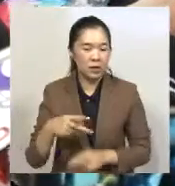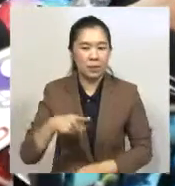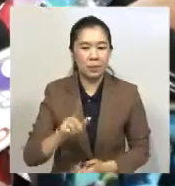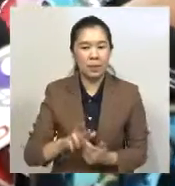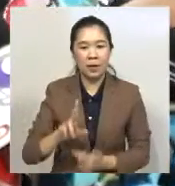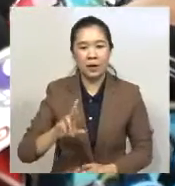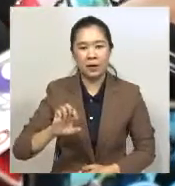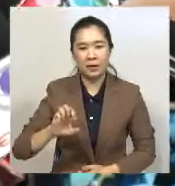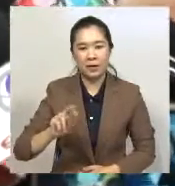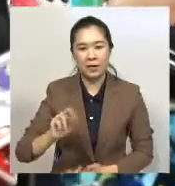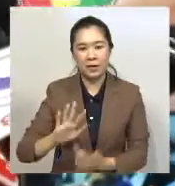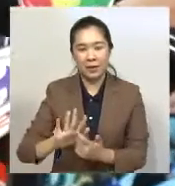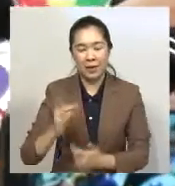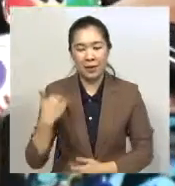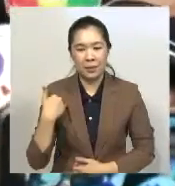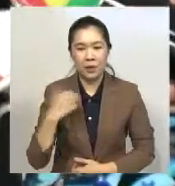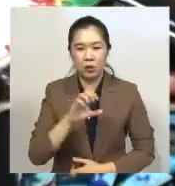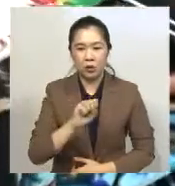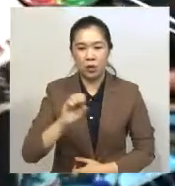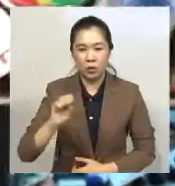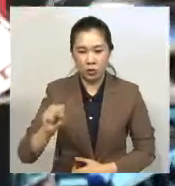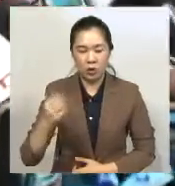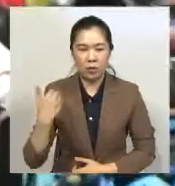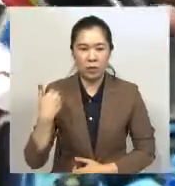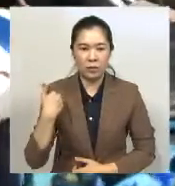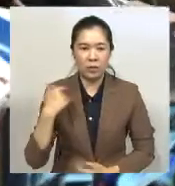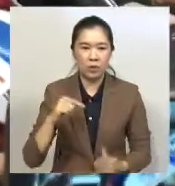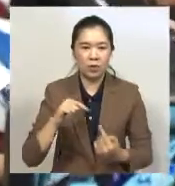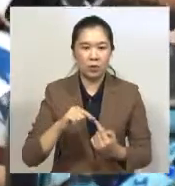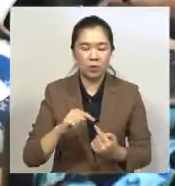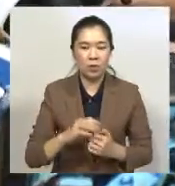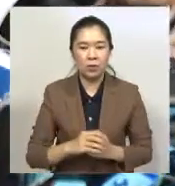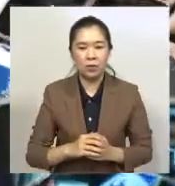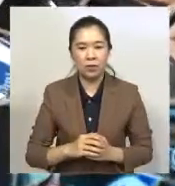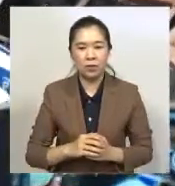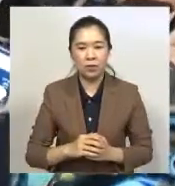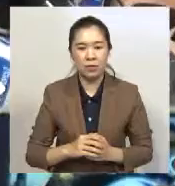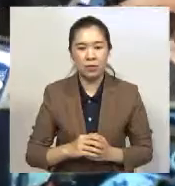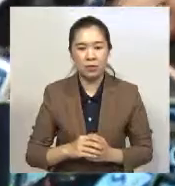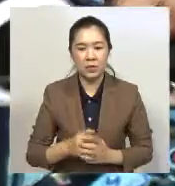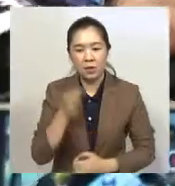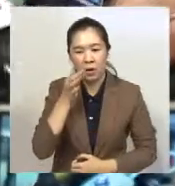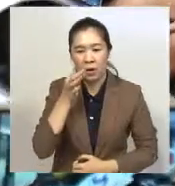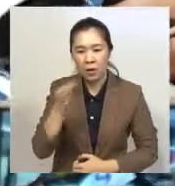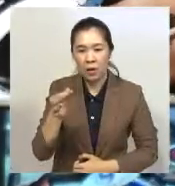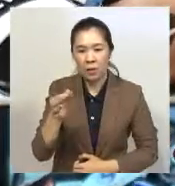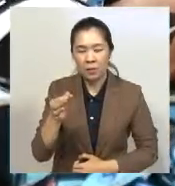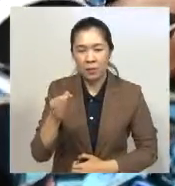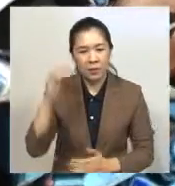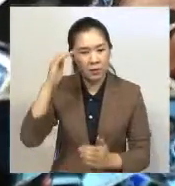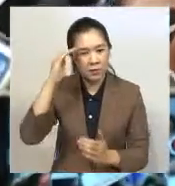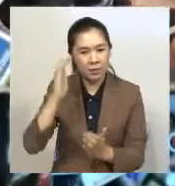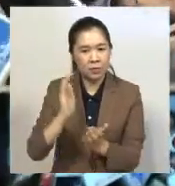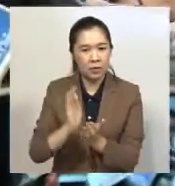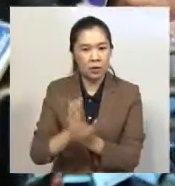ไกรคุปส.ส.พรรคพลังประชารัฐแจ้งความดำเนินคดีกับนายยุทธเลิศสิบประภาคผู้กำกับชื่อ